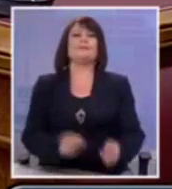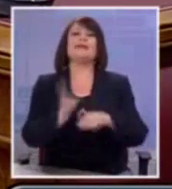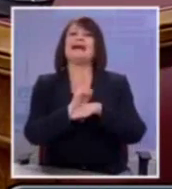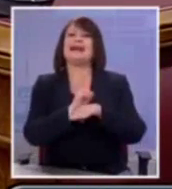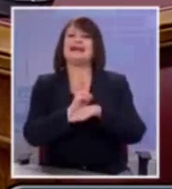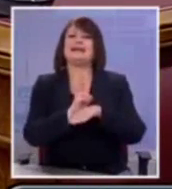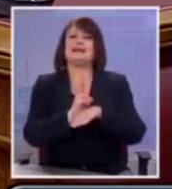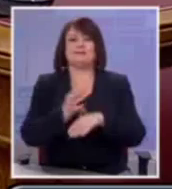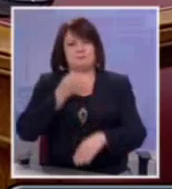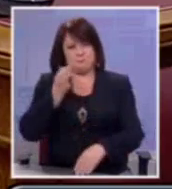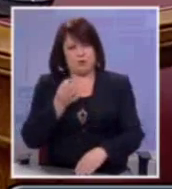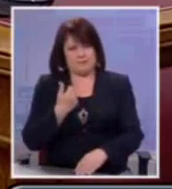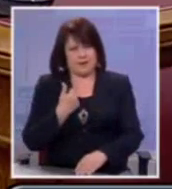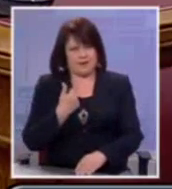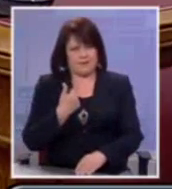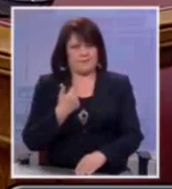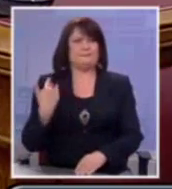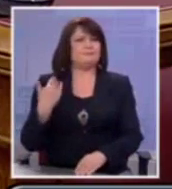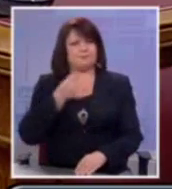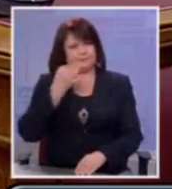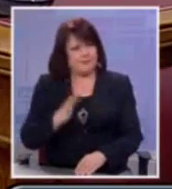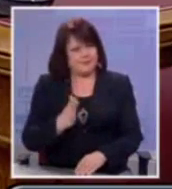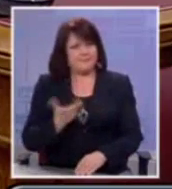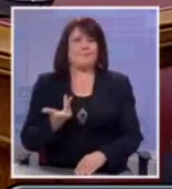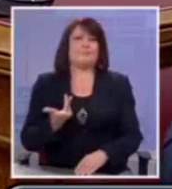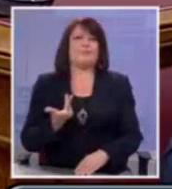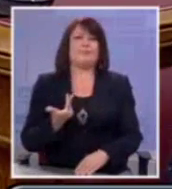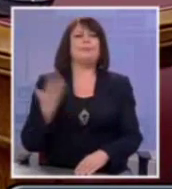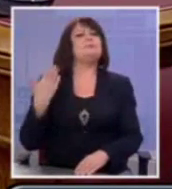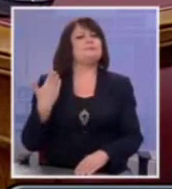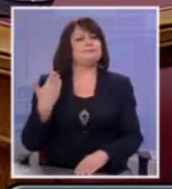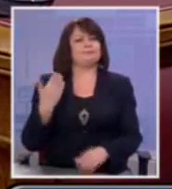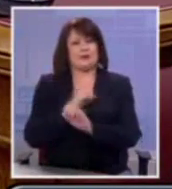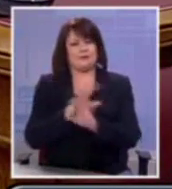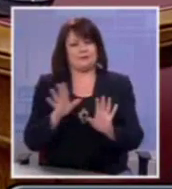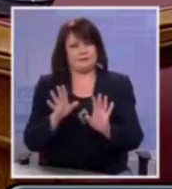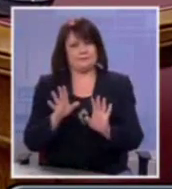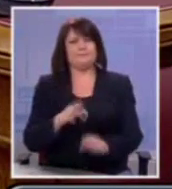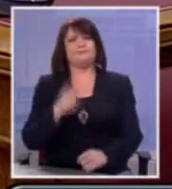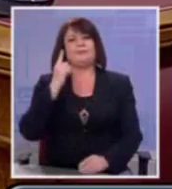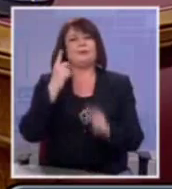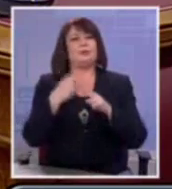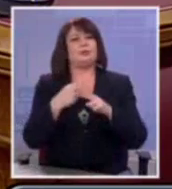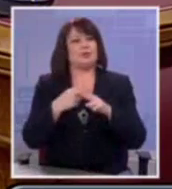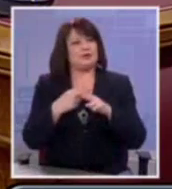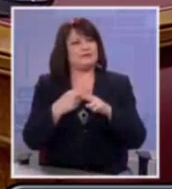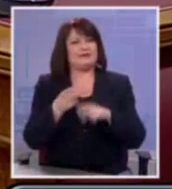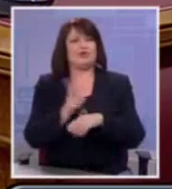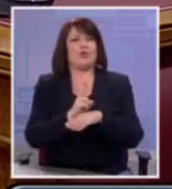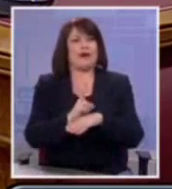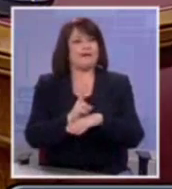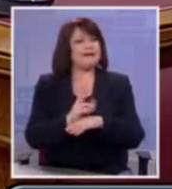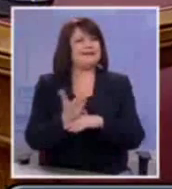οποίο αναφέρθηκα προηγουμένως, που βγήκε πρόσφατα και νομίζω είναι αξιόλογο και πάρα πολύ